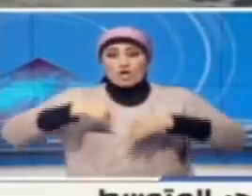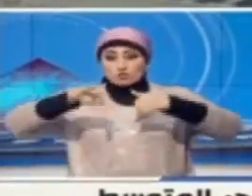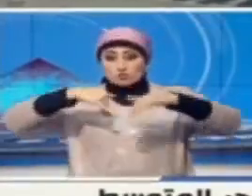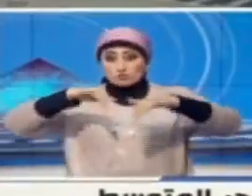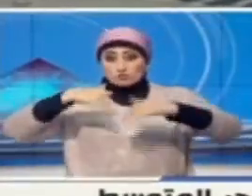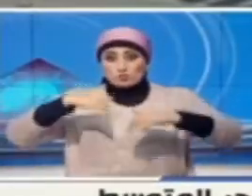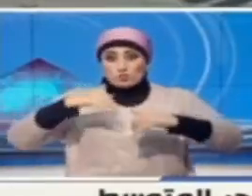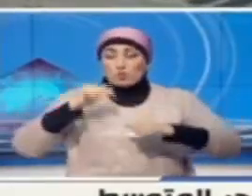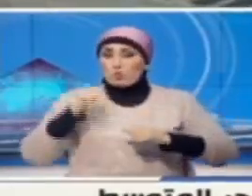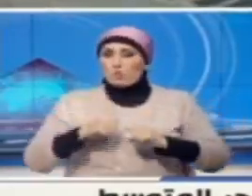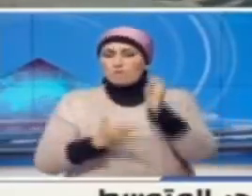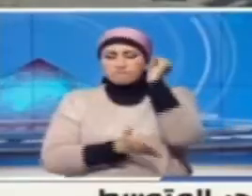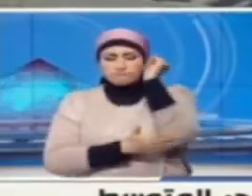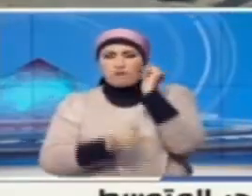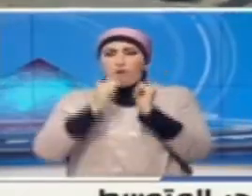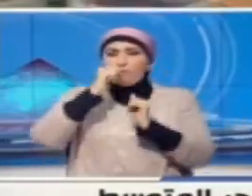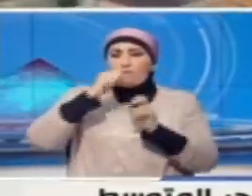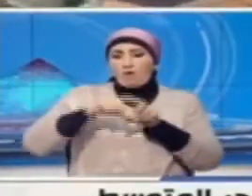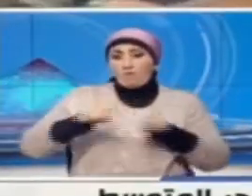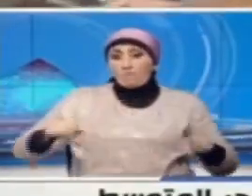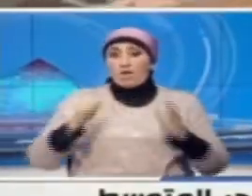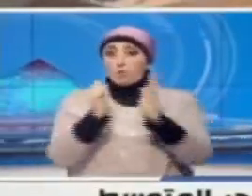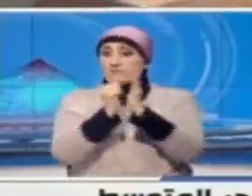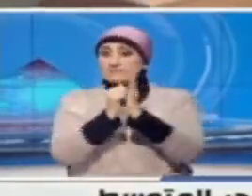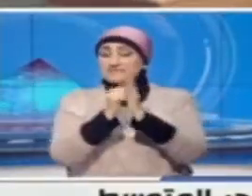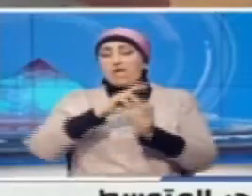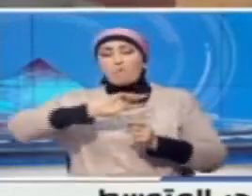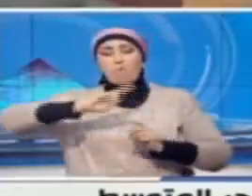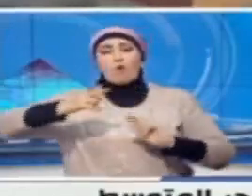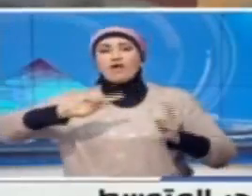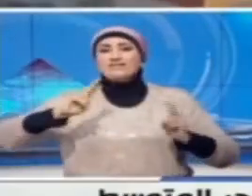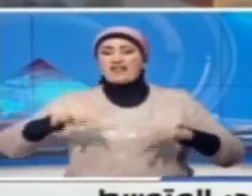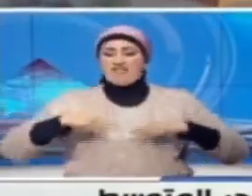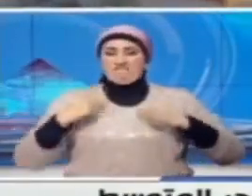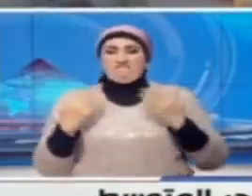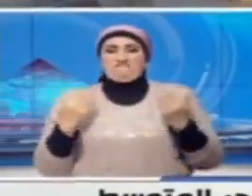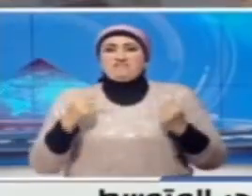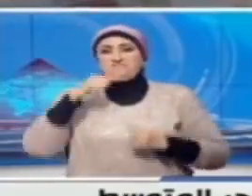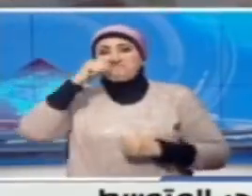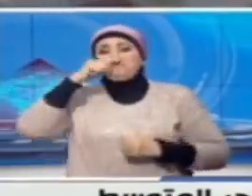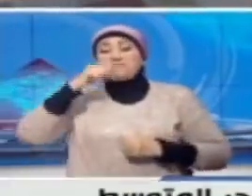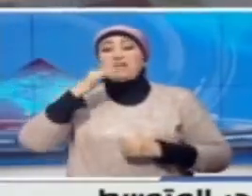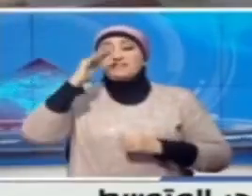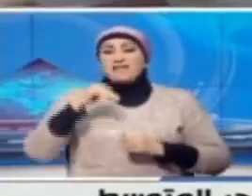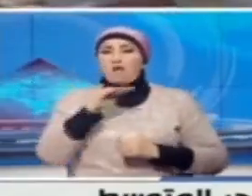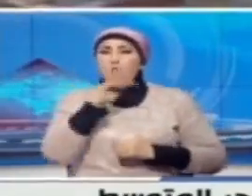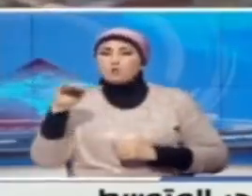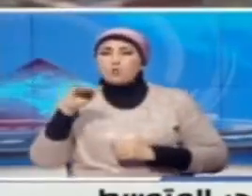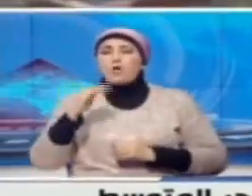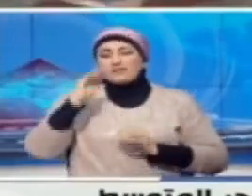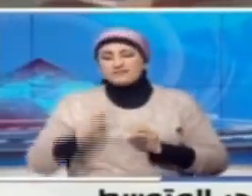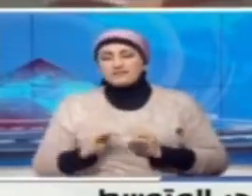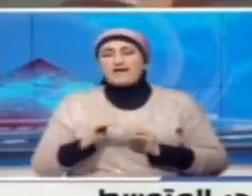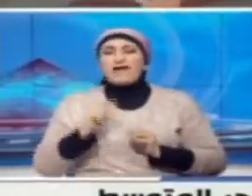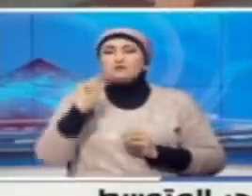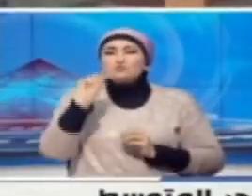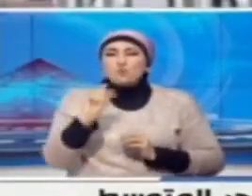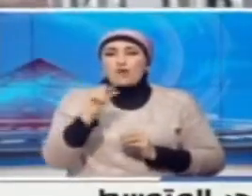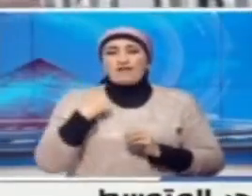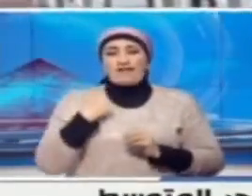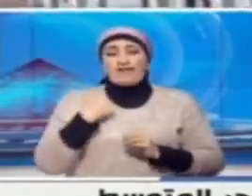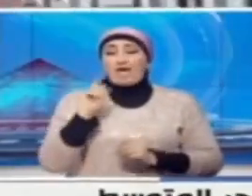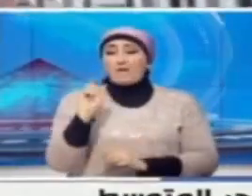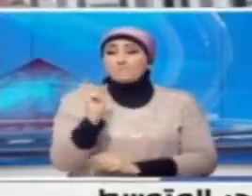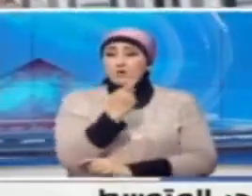والبنية التحتية وإسكان لمختلف الفئات السياحي والمتوسط والاجتماعي، لتصبح المنصورة الجديدة